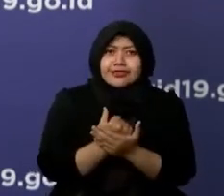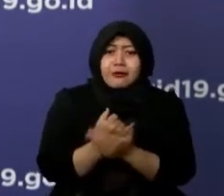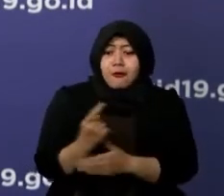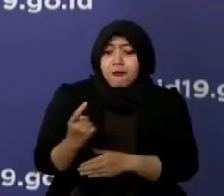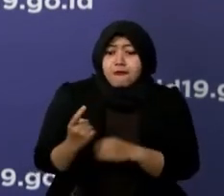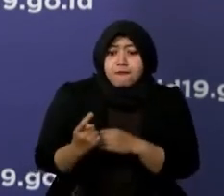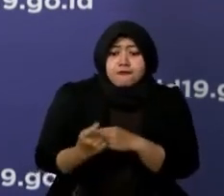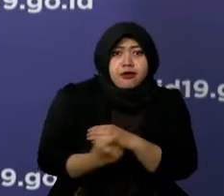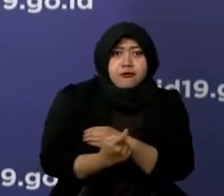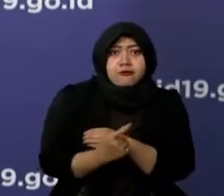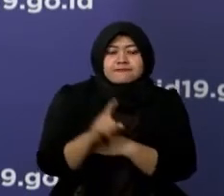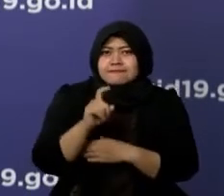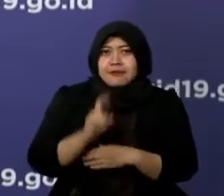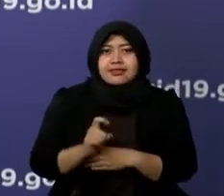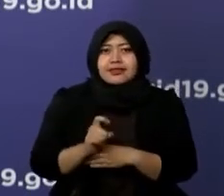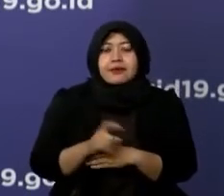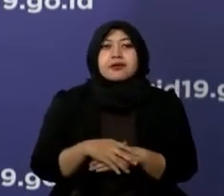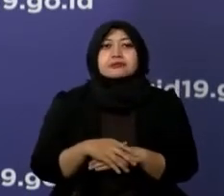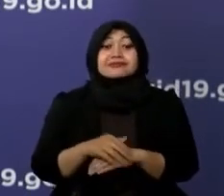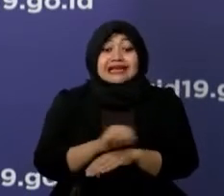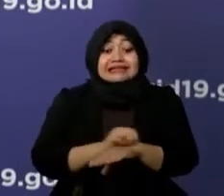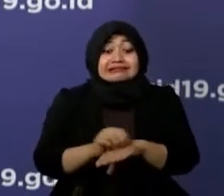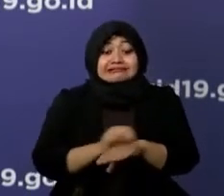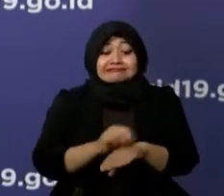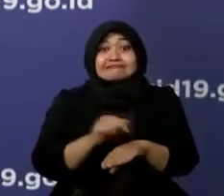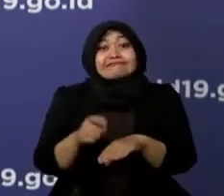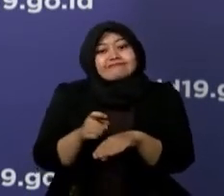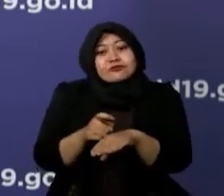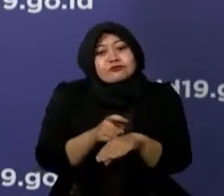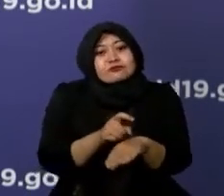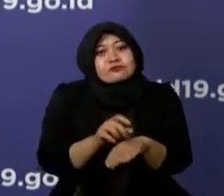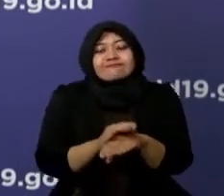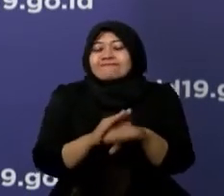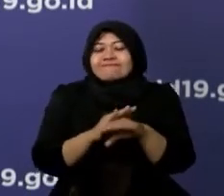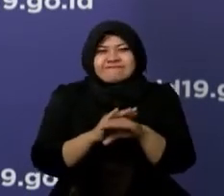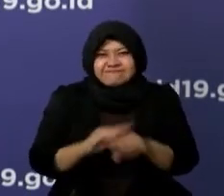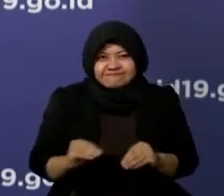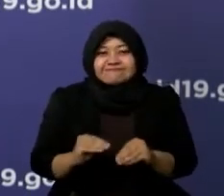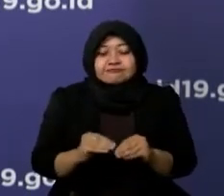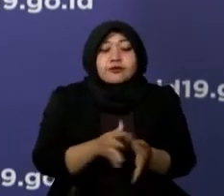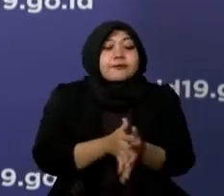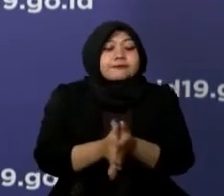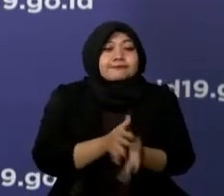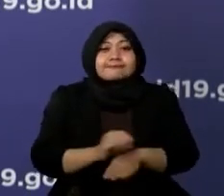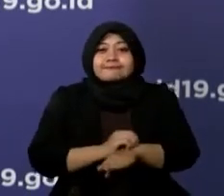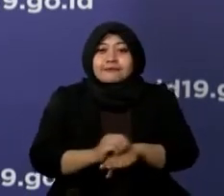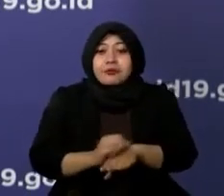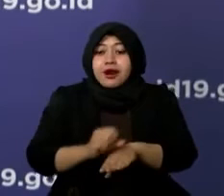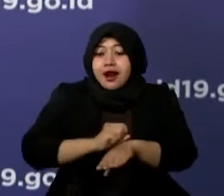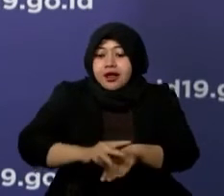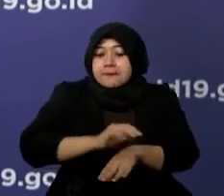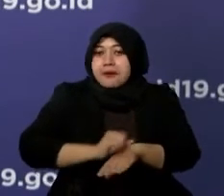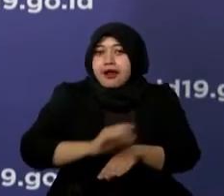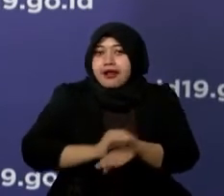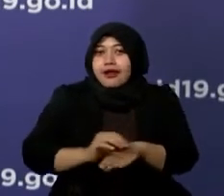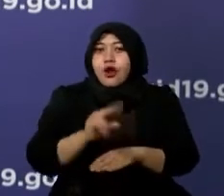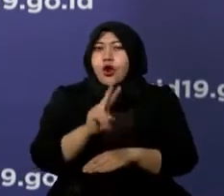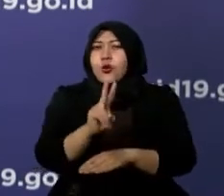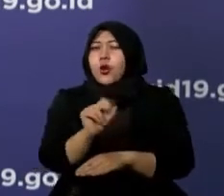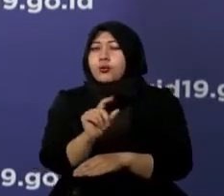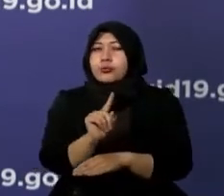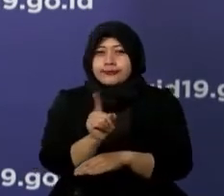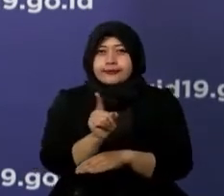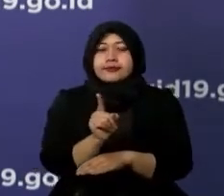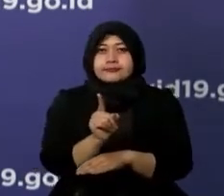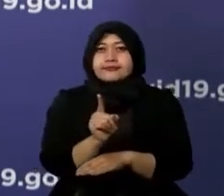mematikan virus, karena lemak sabun akan membunuh virus dan jenis kuman lainnya. Cuci tangan dengan sabun dan air mengalir minimal 20